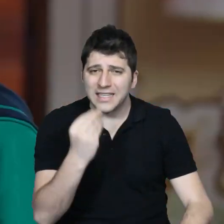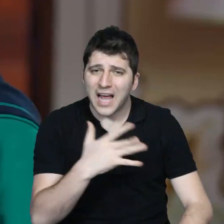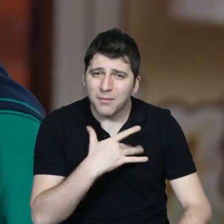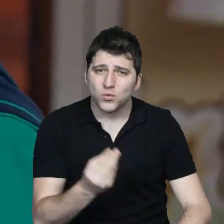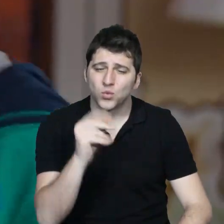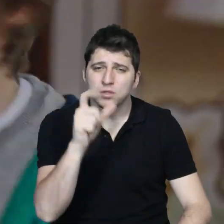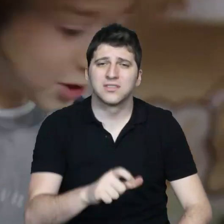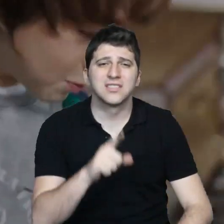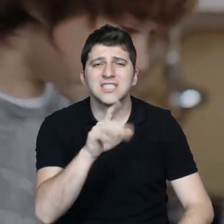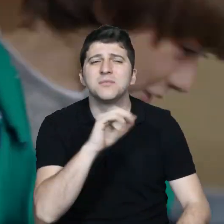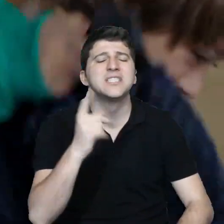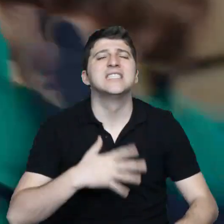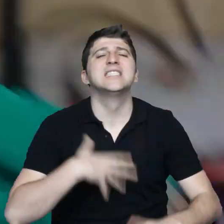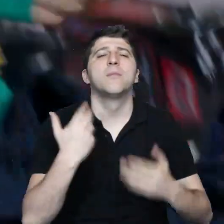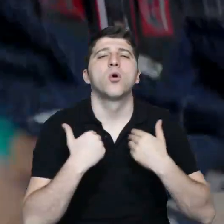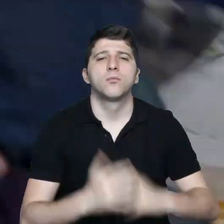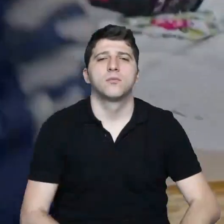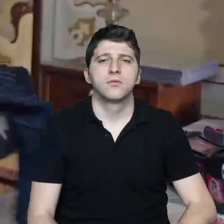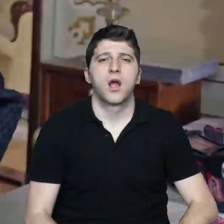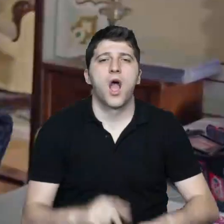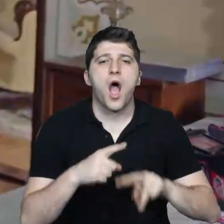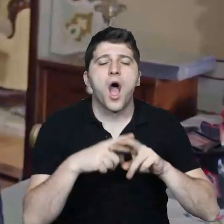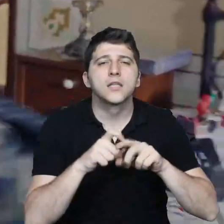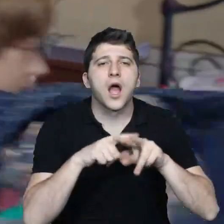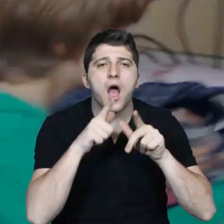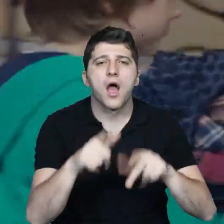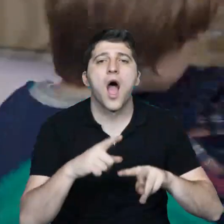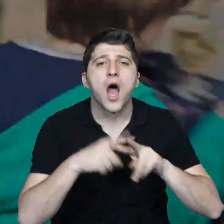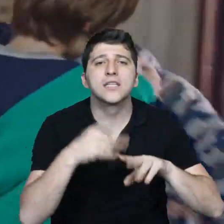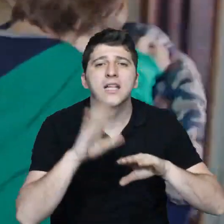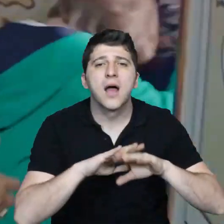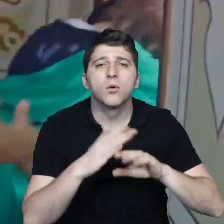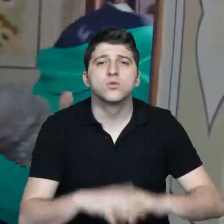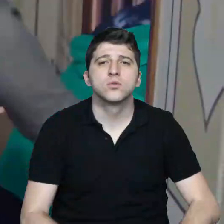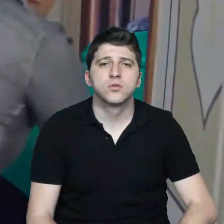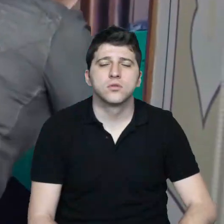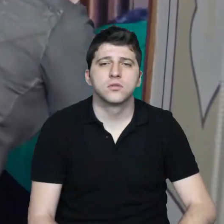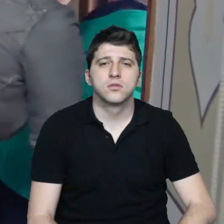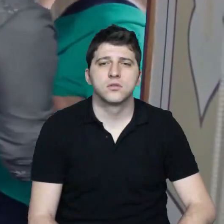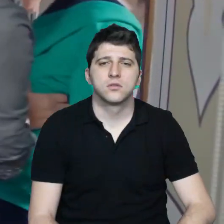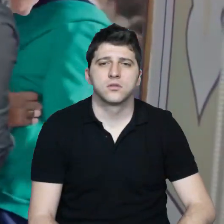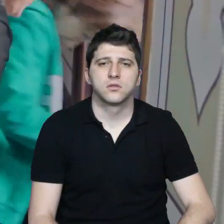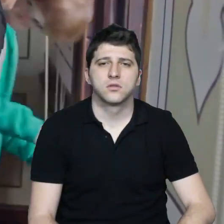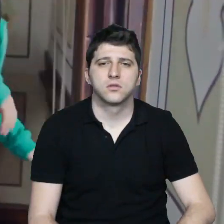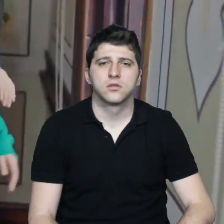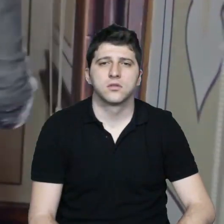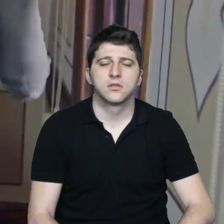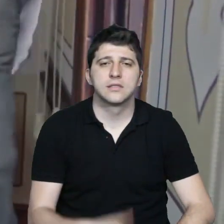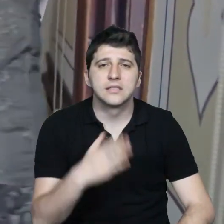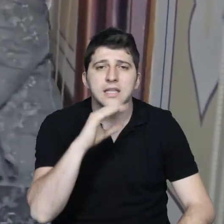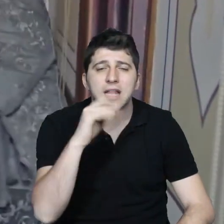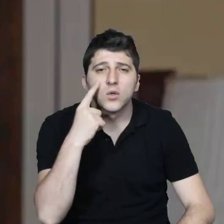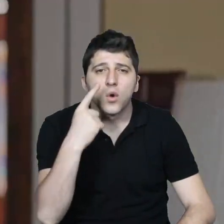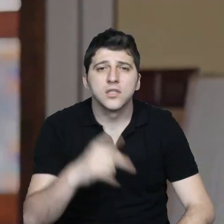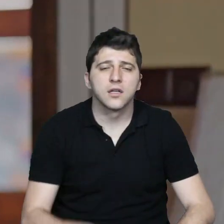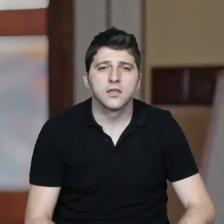çocuksun. Sizin hiçbir şeyinizi istemiyorum. Arda. Arda ne yapıyorsun? Arda kıyafetleri kucaklayıp camdan